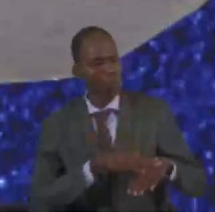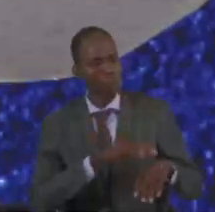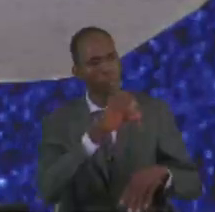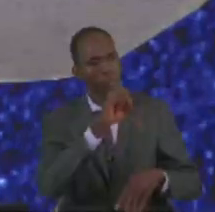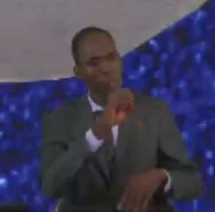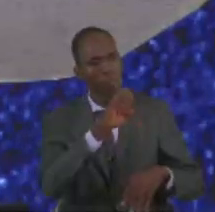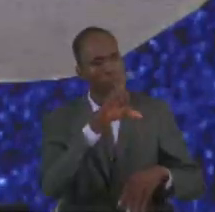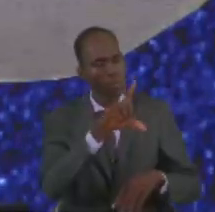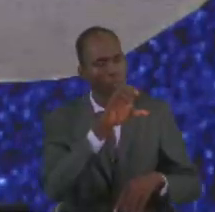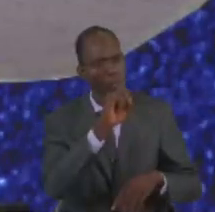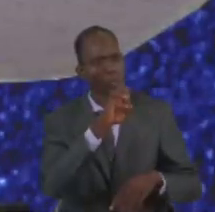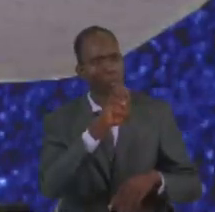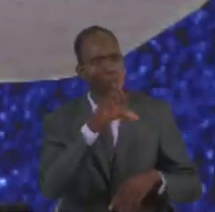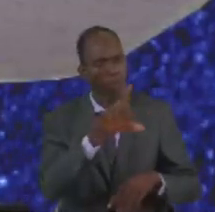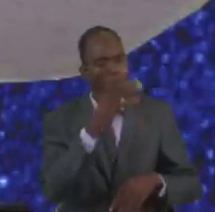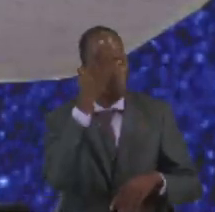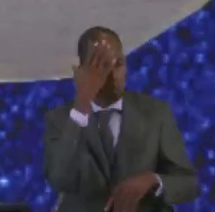Saul, Saul,